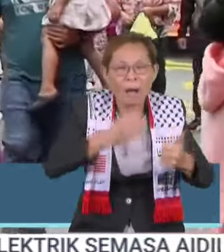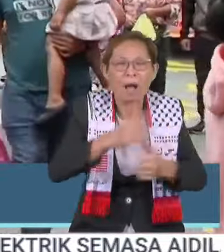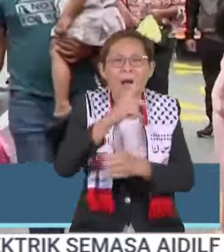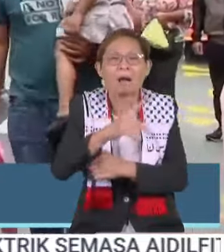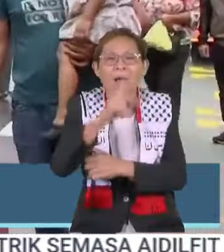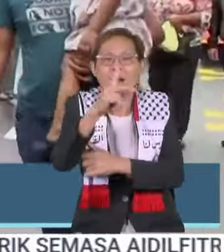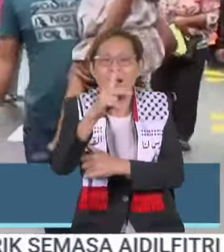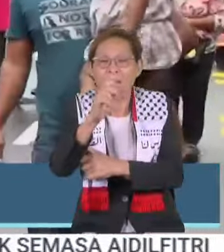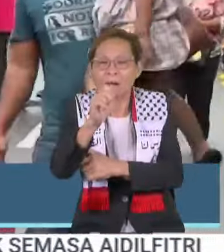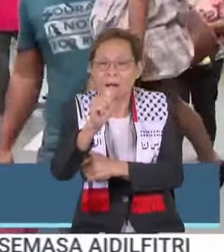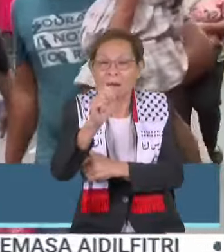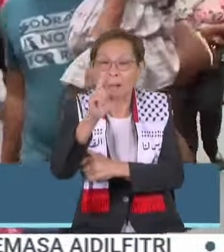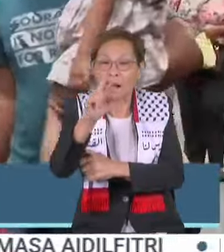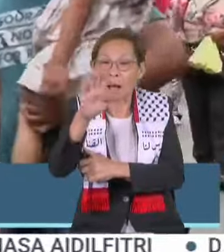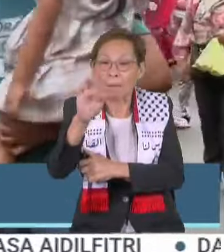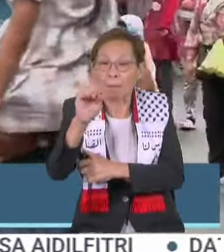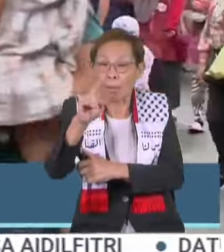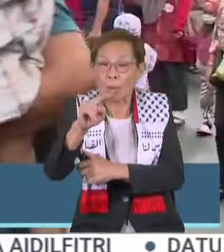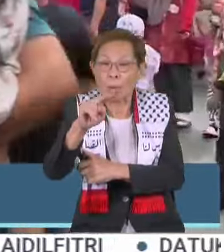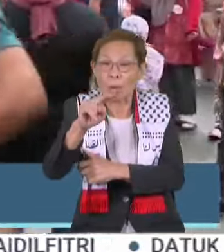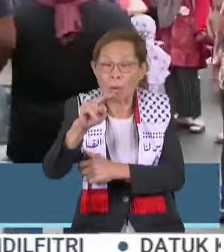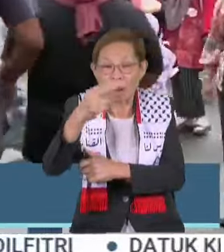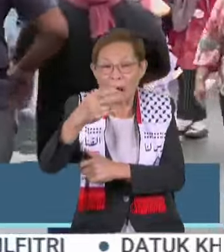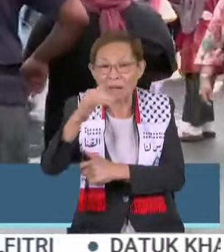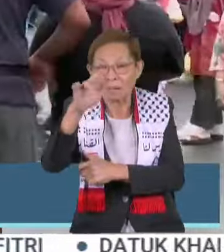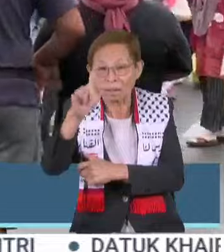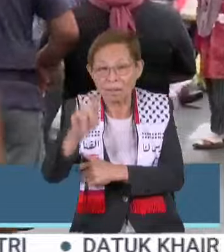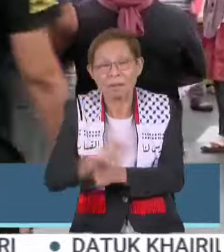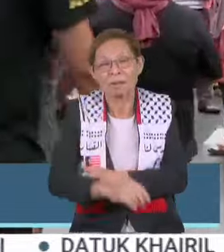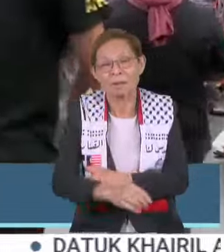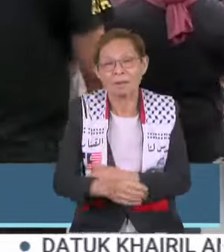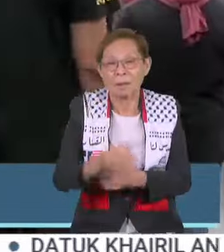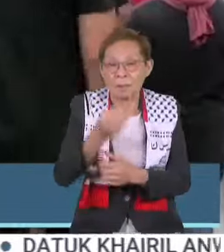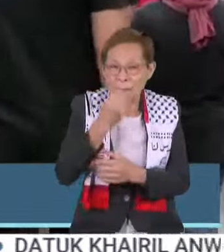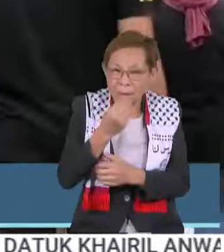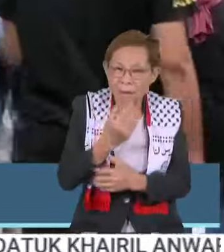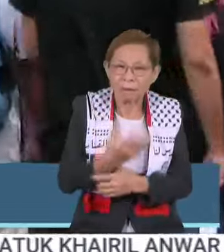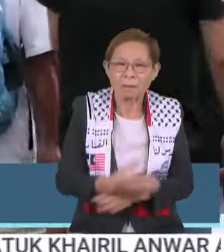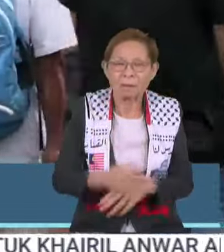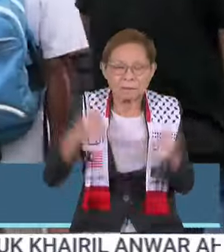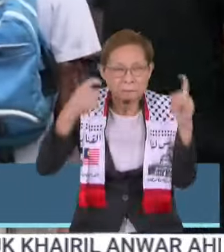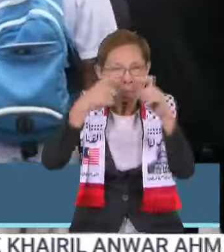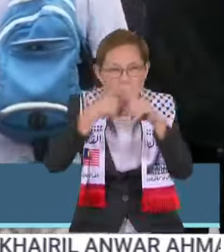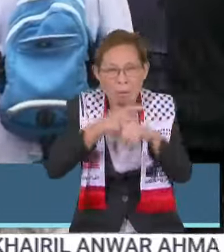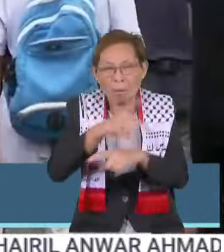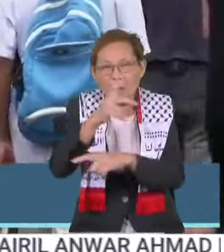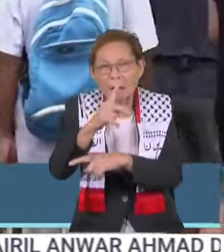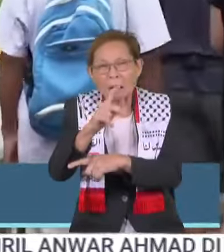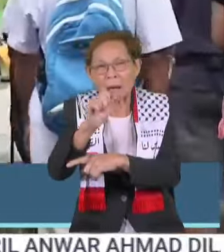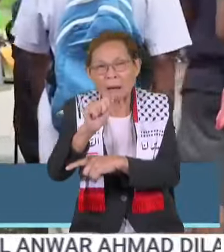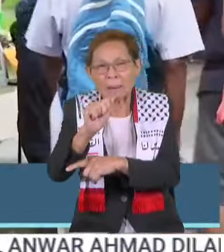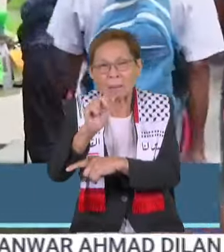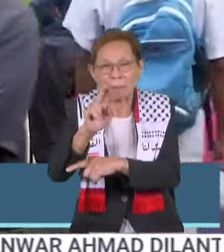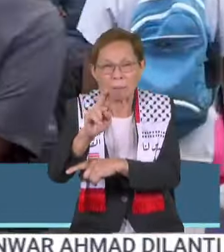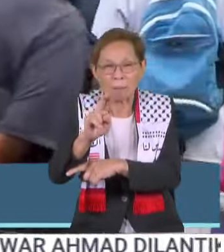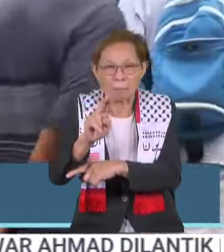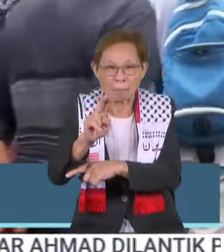carbohydrate pun boleh makan, jangan makan banyak itu refined carbohydrate. More complex carbohydrate lebih